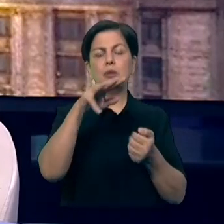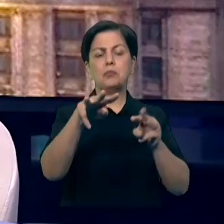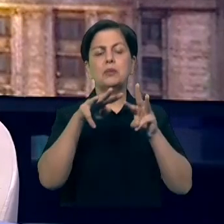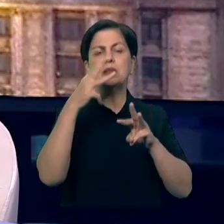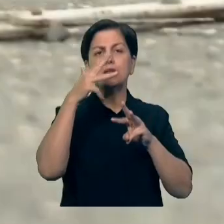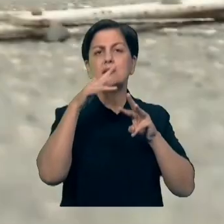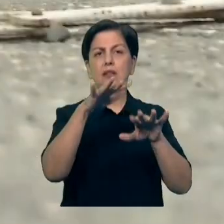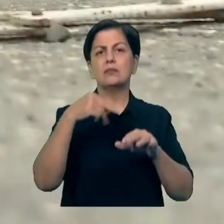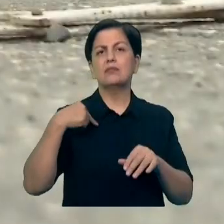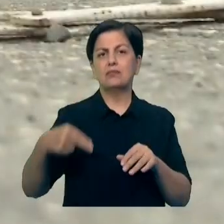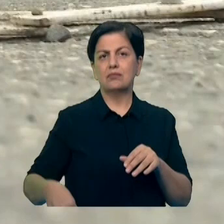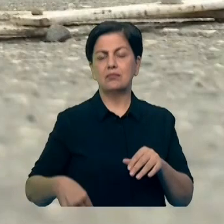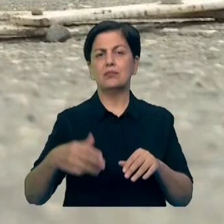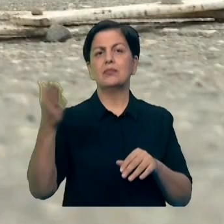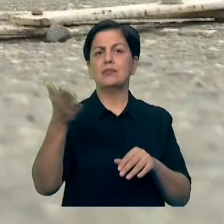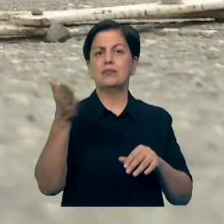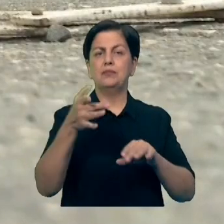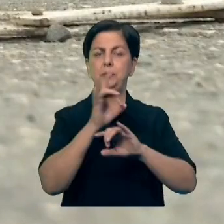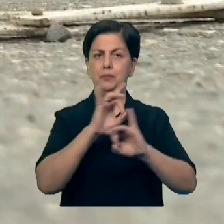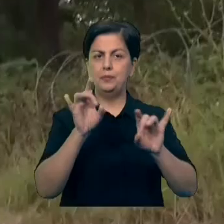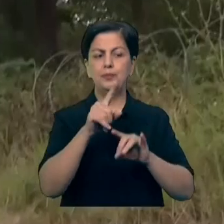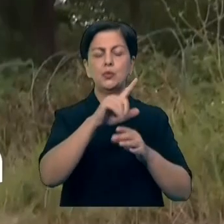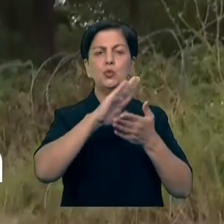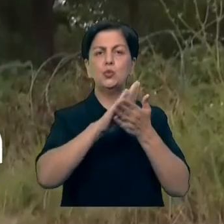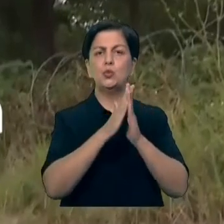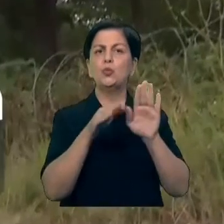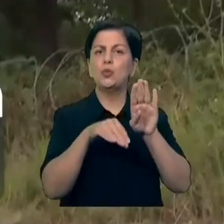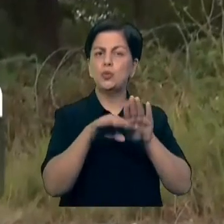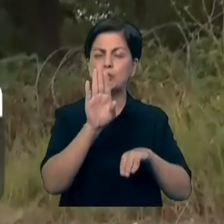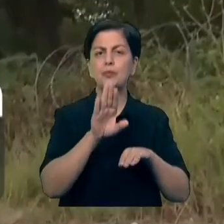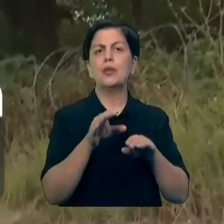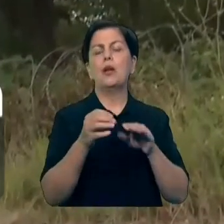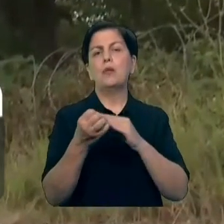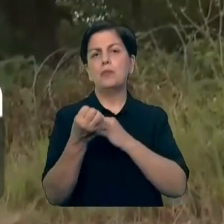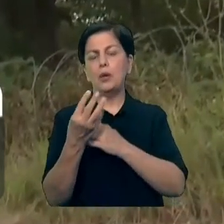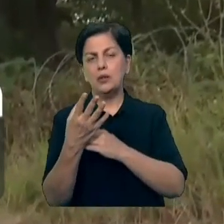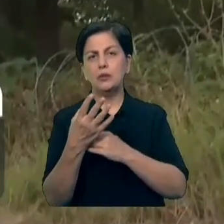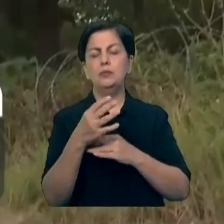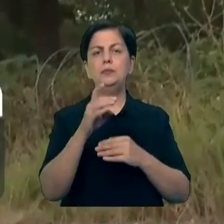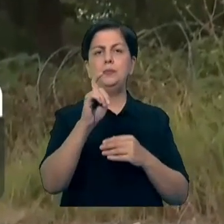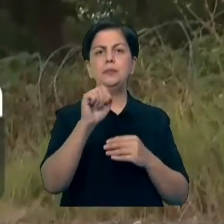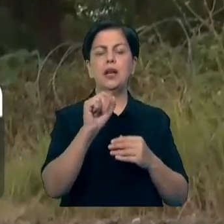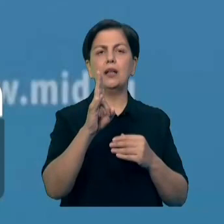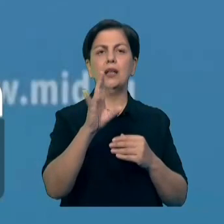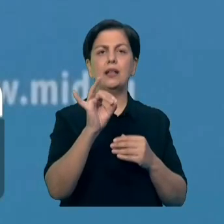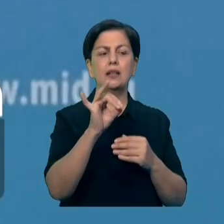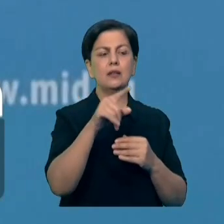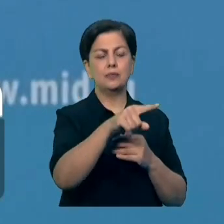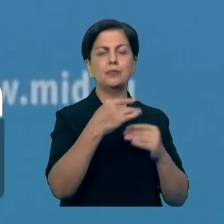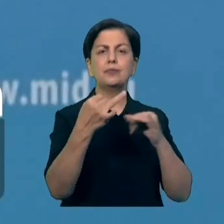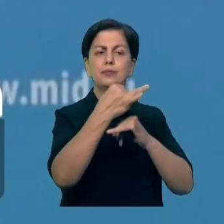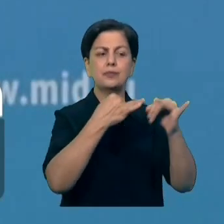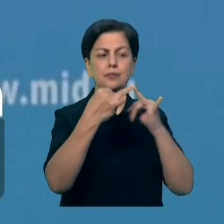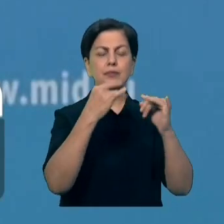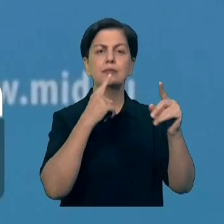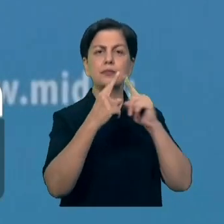görə Qarabağda humanitar vəziyyətin tədricən yaxşılaşdırılması Bakı ilə Xankəndi arasında dialoqun başlanmasına və üçtərəfli sazişlərin